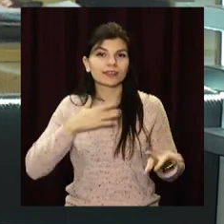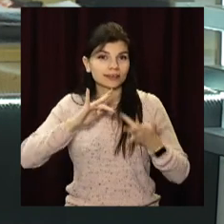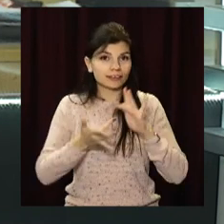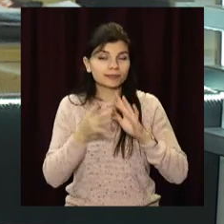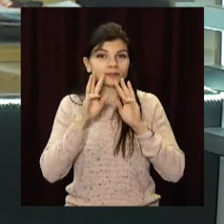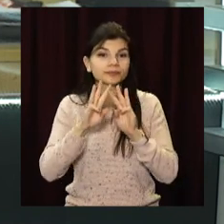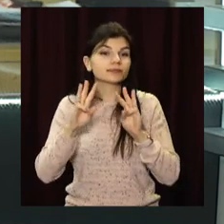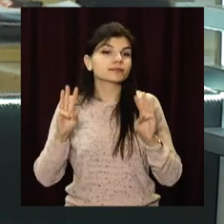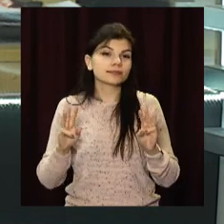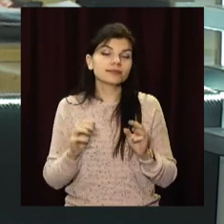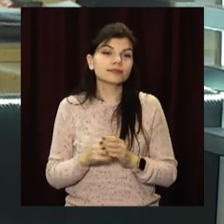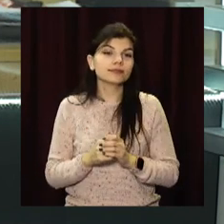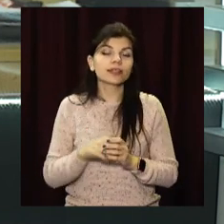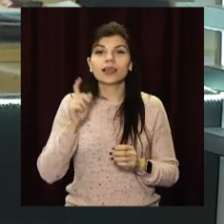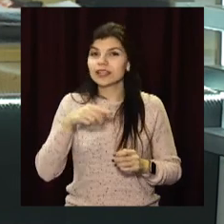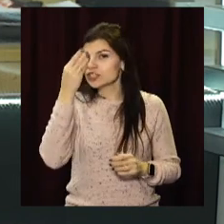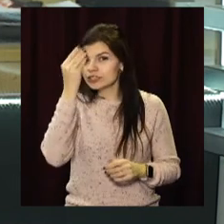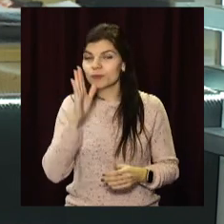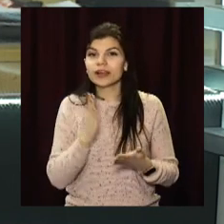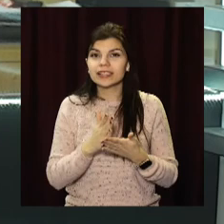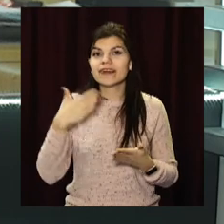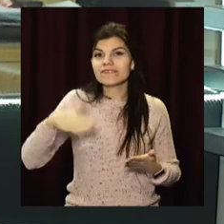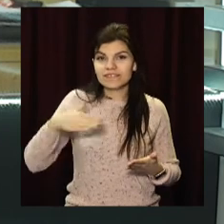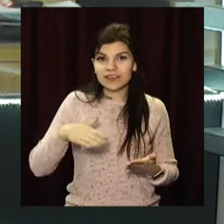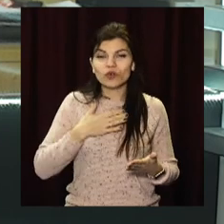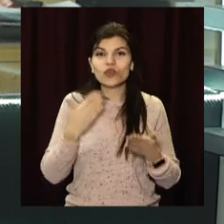сайті opentv.media. Та не забувайте про сюжети в